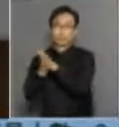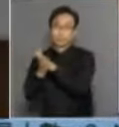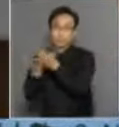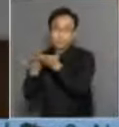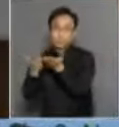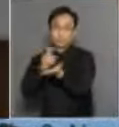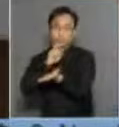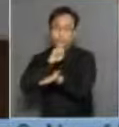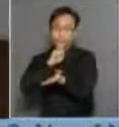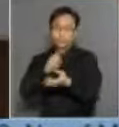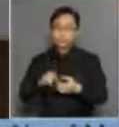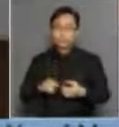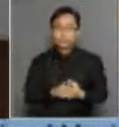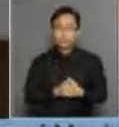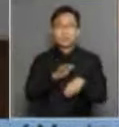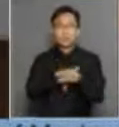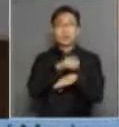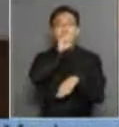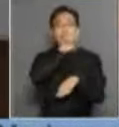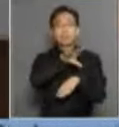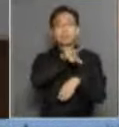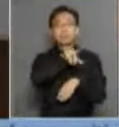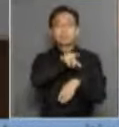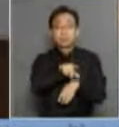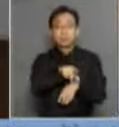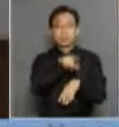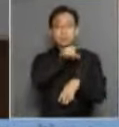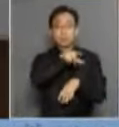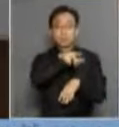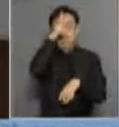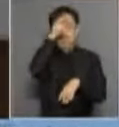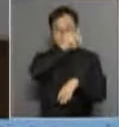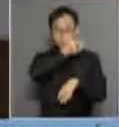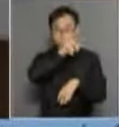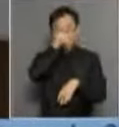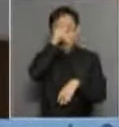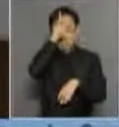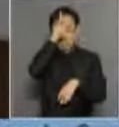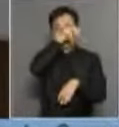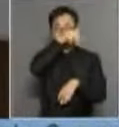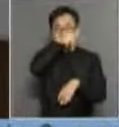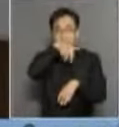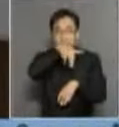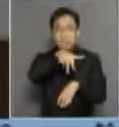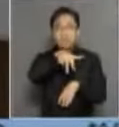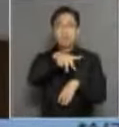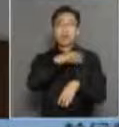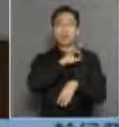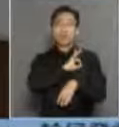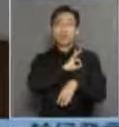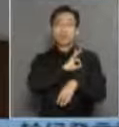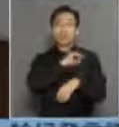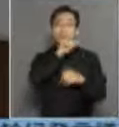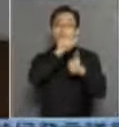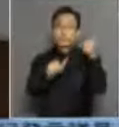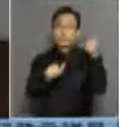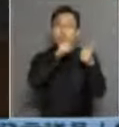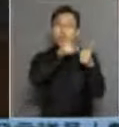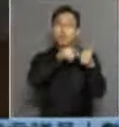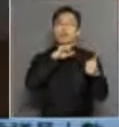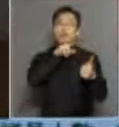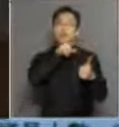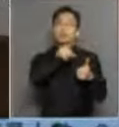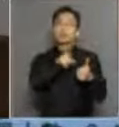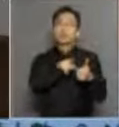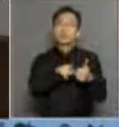我剛才講過，我問了一條問題，關於那些行政會議成員那些不當的言論，究竟